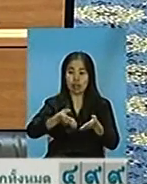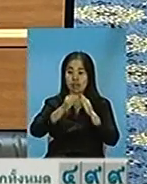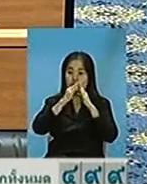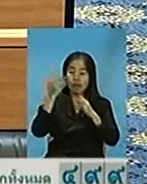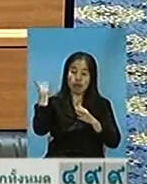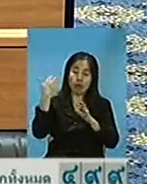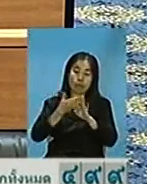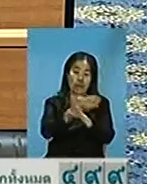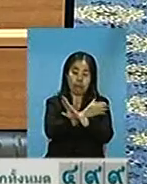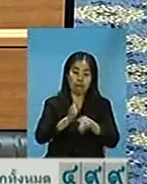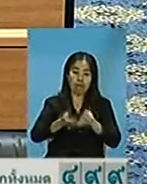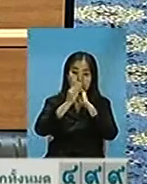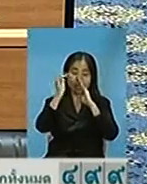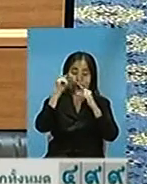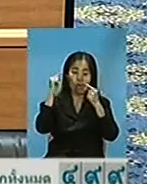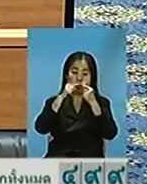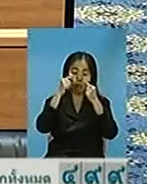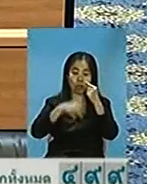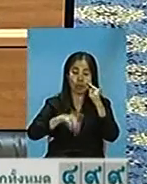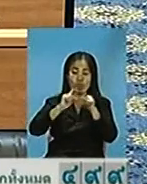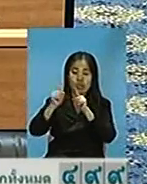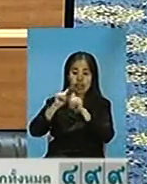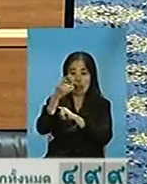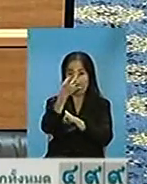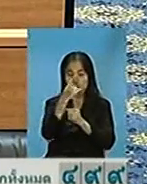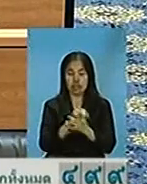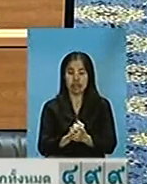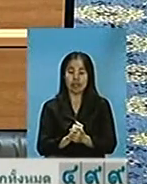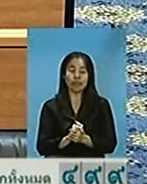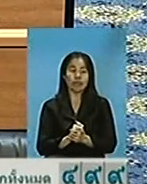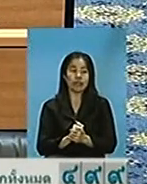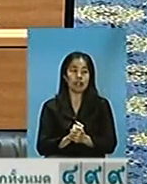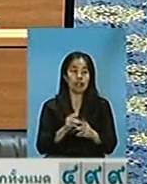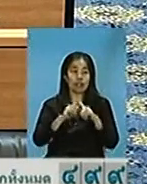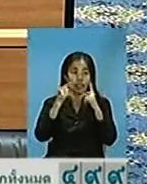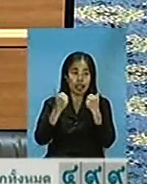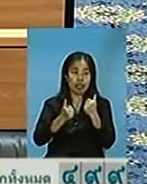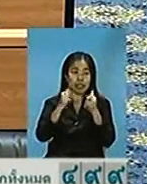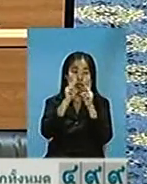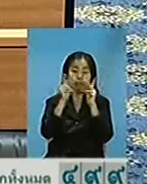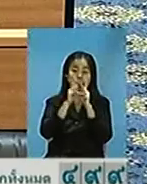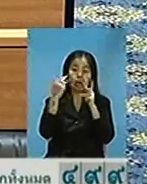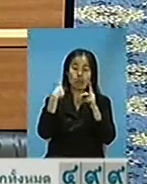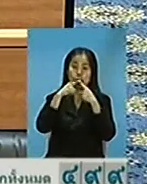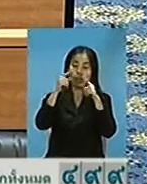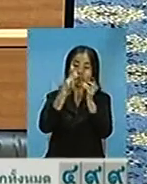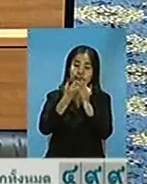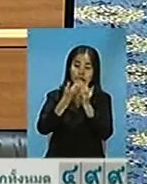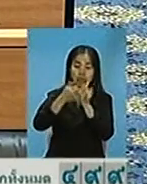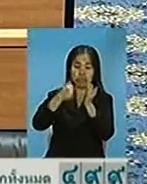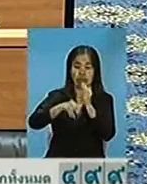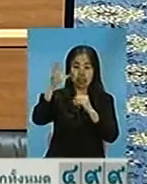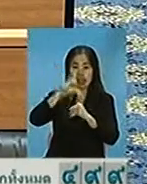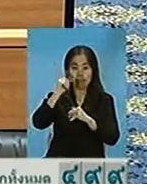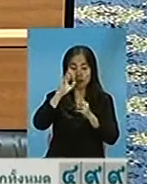เขาก็จะพูดถึงวัตถุประสงค์ต่างๆเหมือนกันแต่ว่าถ้าไปบอกว่าเงินเซตไม่ได้เก็บจากเกษตรกรวัน